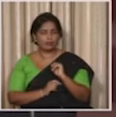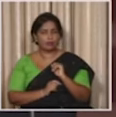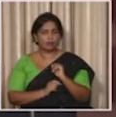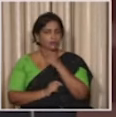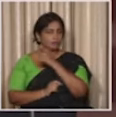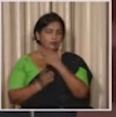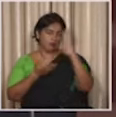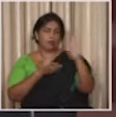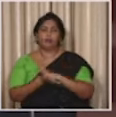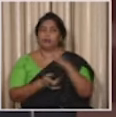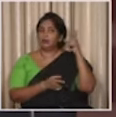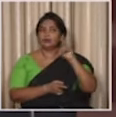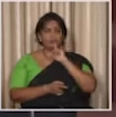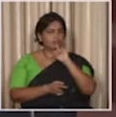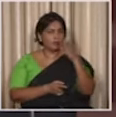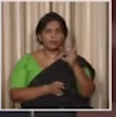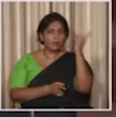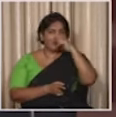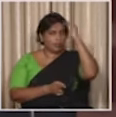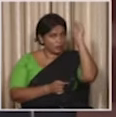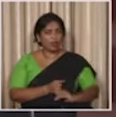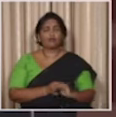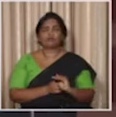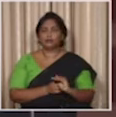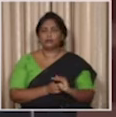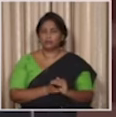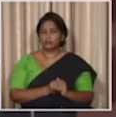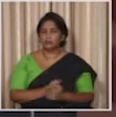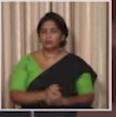ඒගොල්ලෝ කොහොමද ඒගොල්ලගේ පඩි අඩු කරන්න තිබ්බේ?